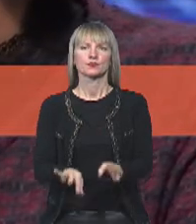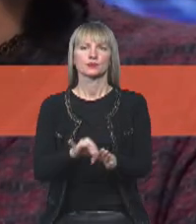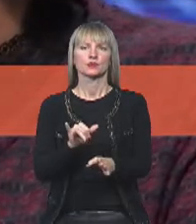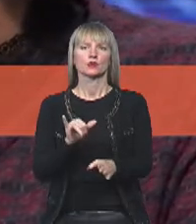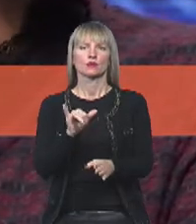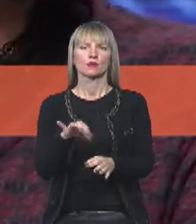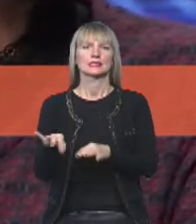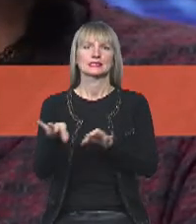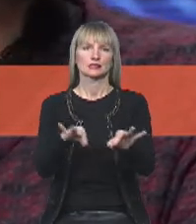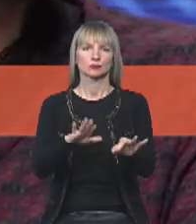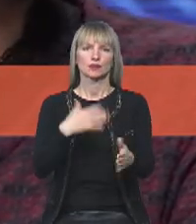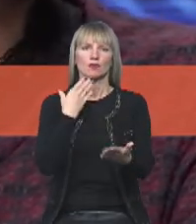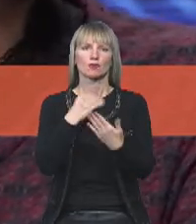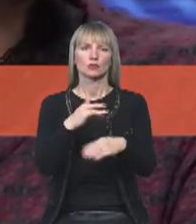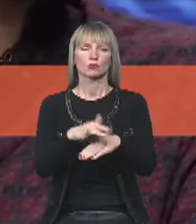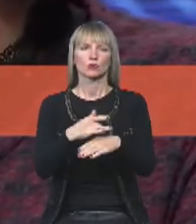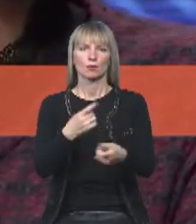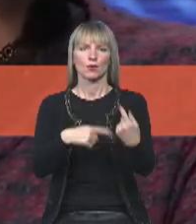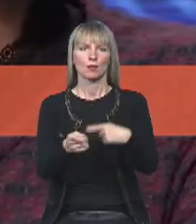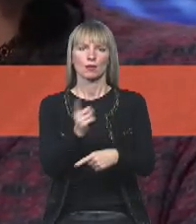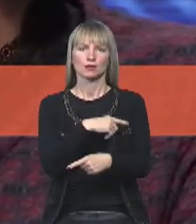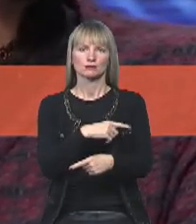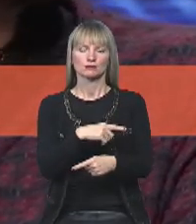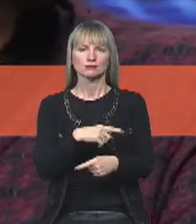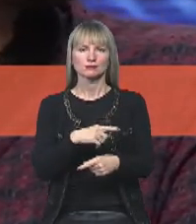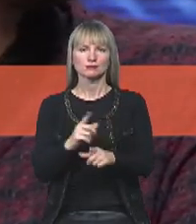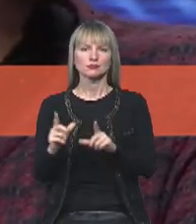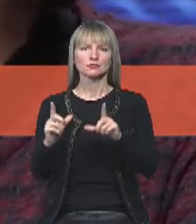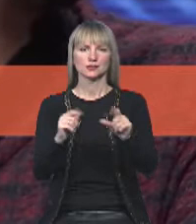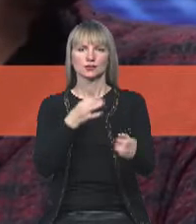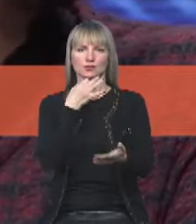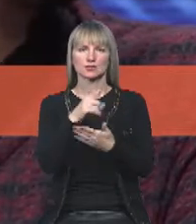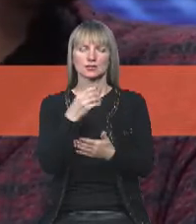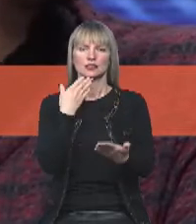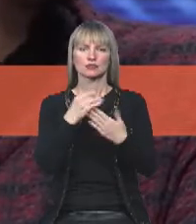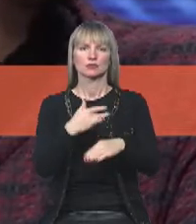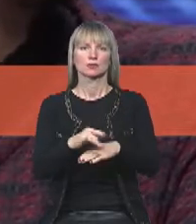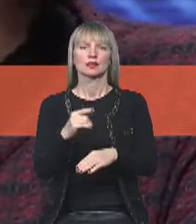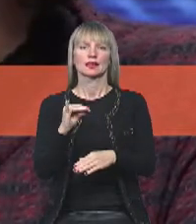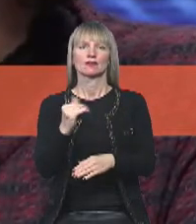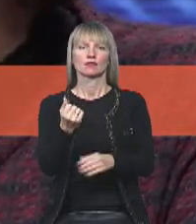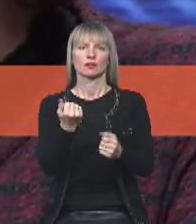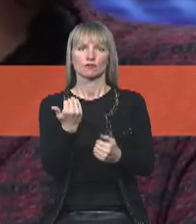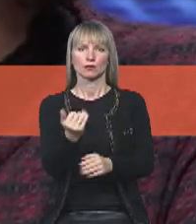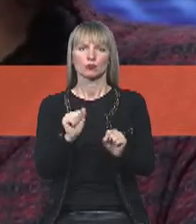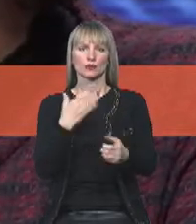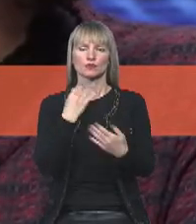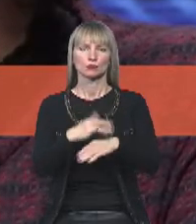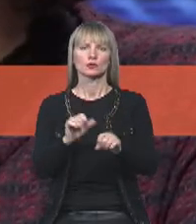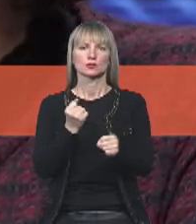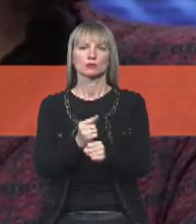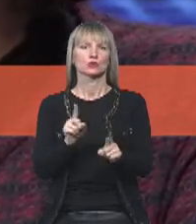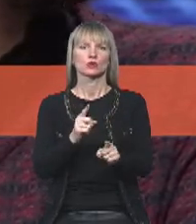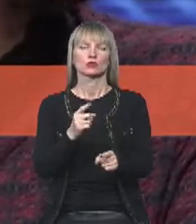вас їхати, а потім зі своїм сміттям кудись назад. Ну, тобто їдь і відповідай за своє сміття, це так? Десь так. І ви можете своє сміття зробити щось